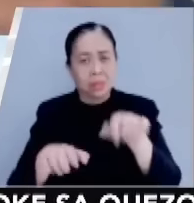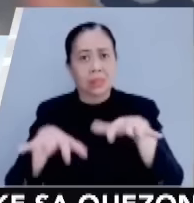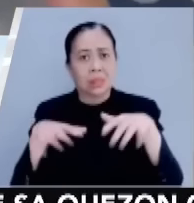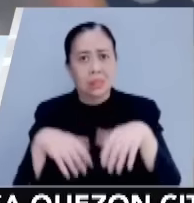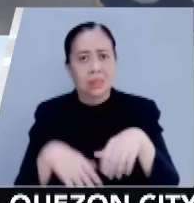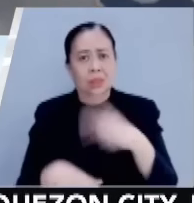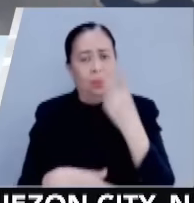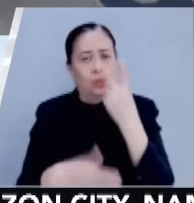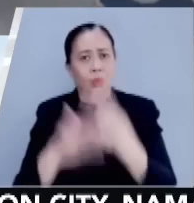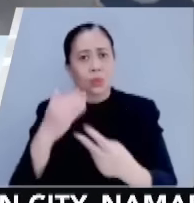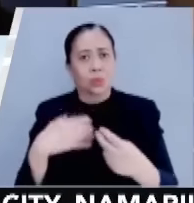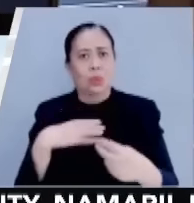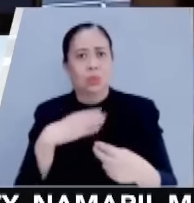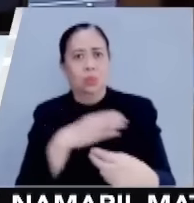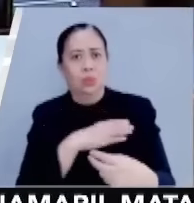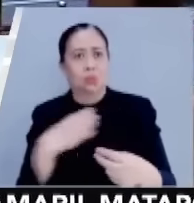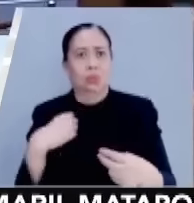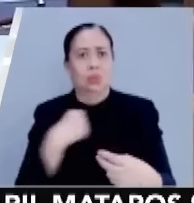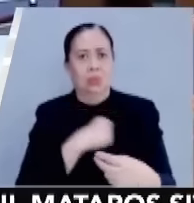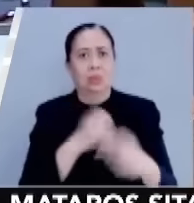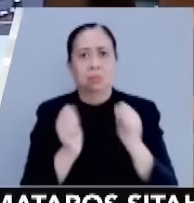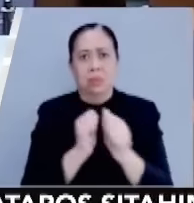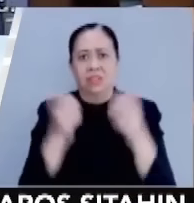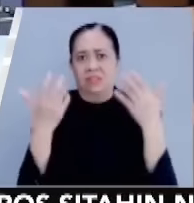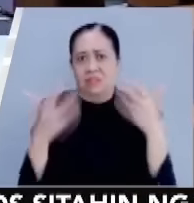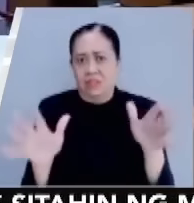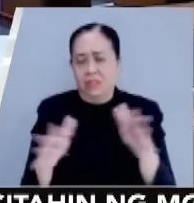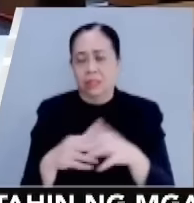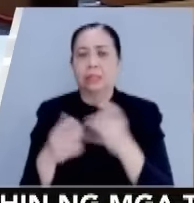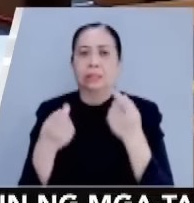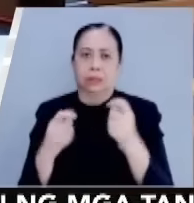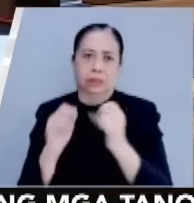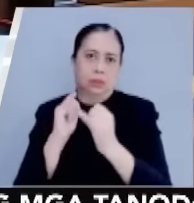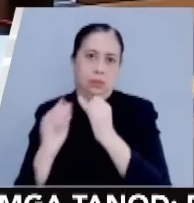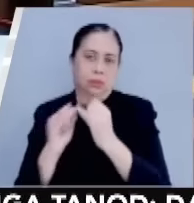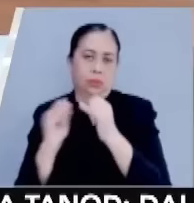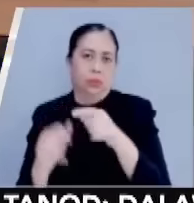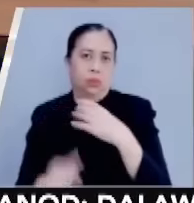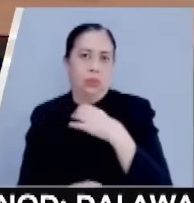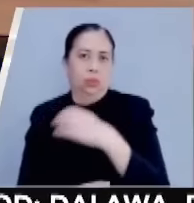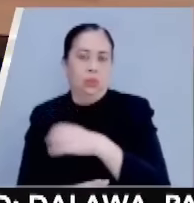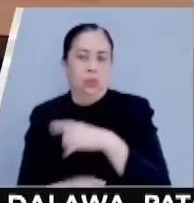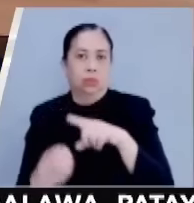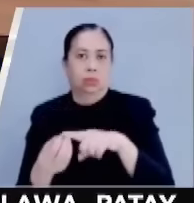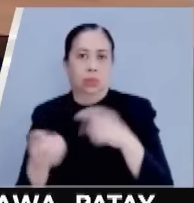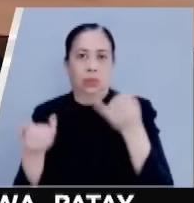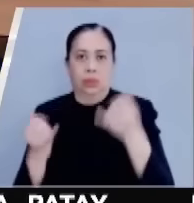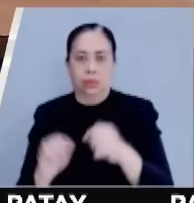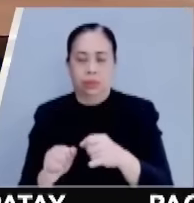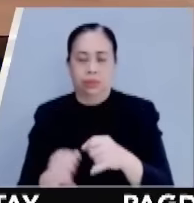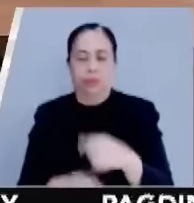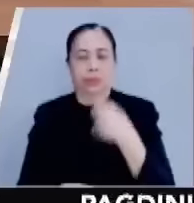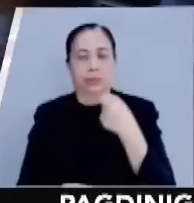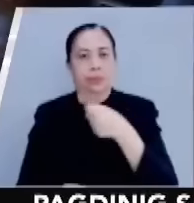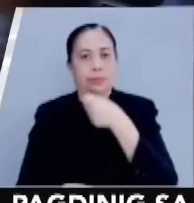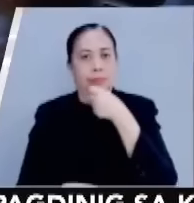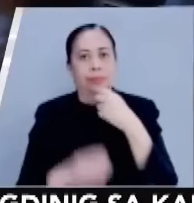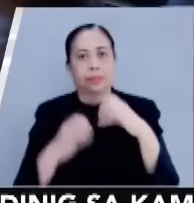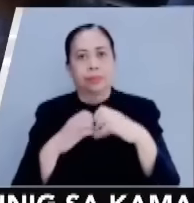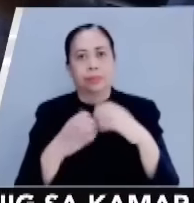sabihin, tapos na ang Kongreso. Sinusubukan pa namin kunin ang pahayag ng Kamara ukol dito. Para sa GMA Integrated News, Maki